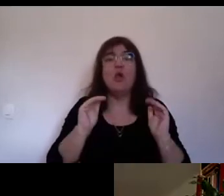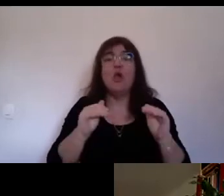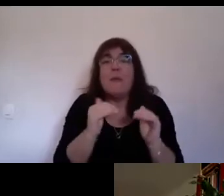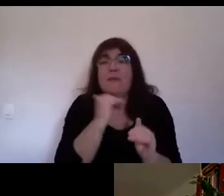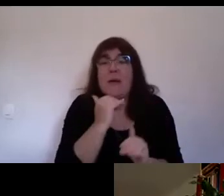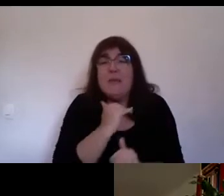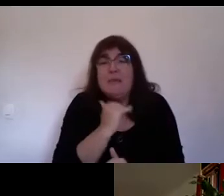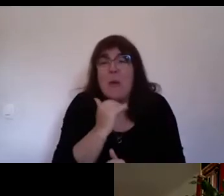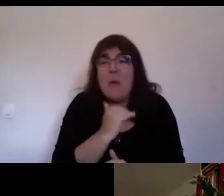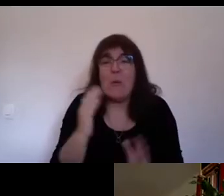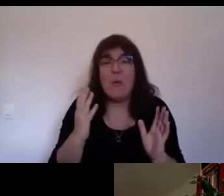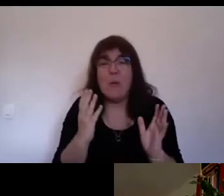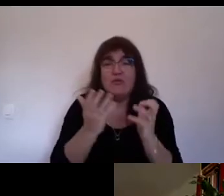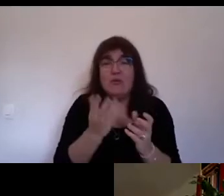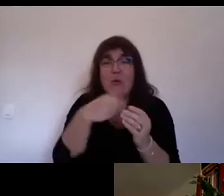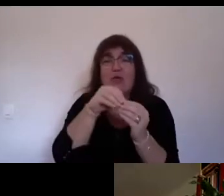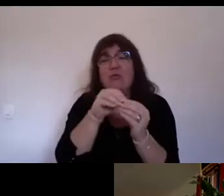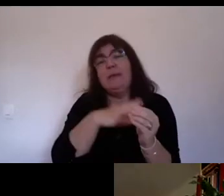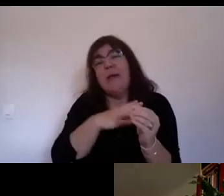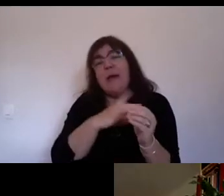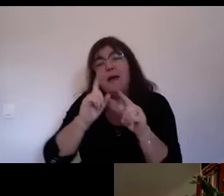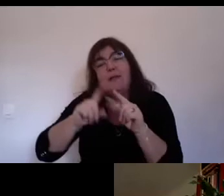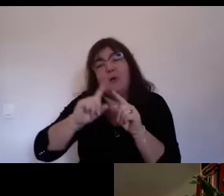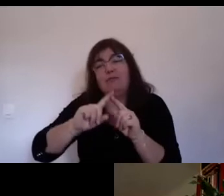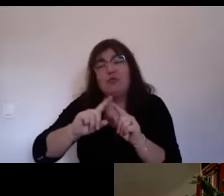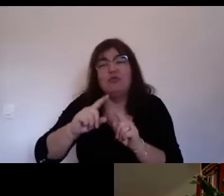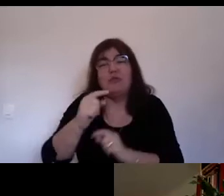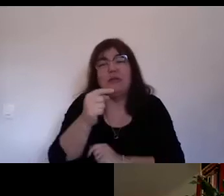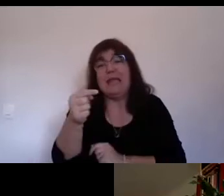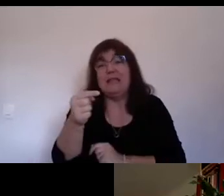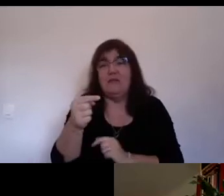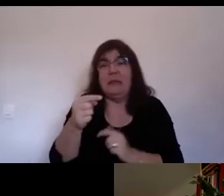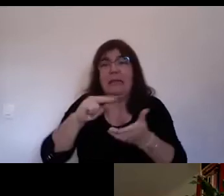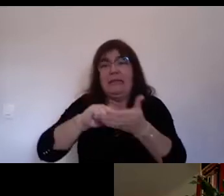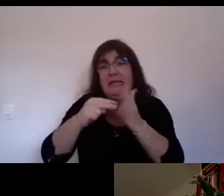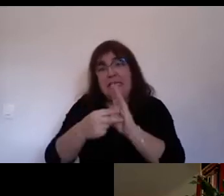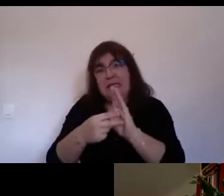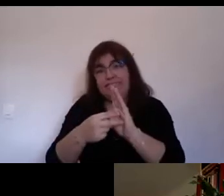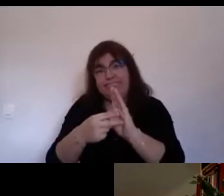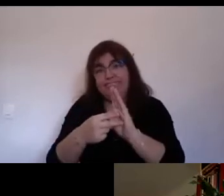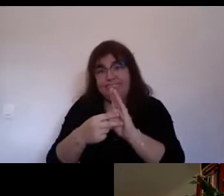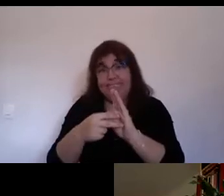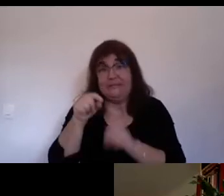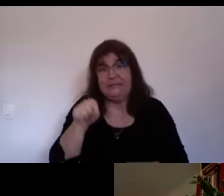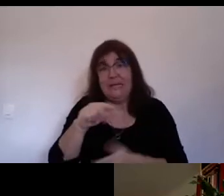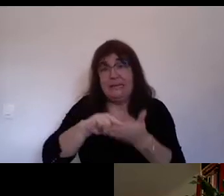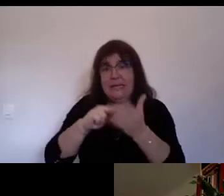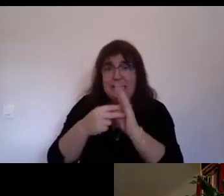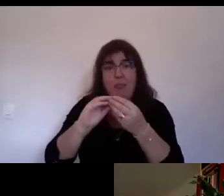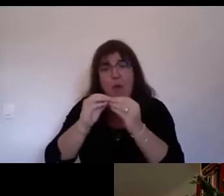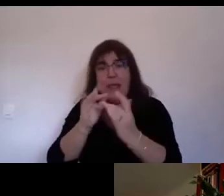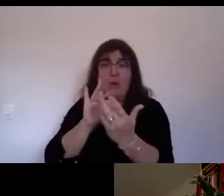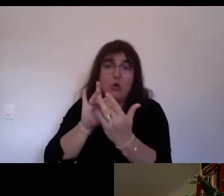parler de quelques inconvénients, surtout techniques. Par exemple, on peut avoir des problèmes de connexion ou de